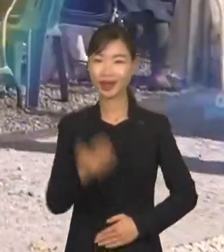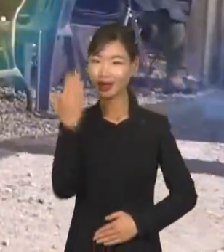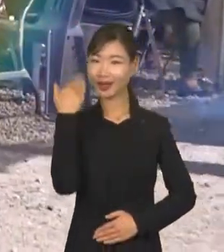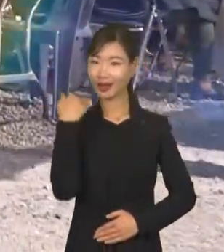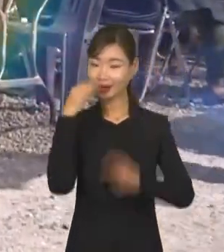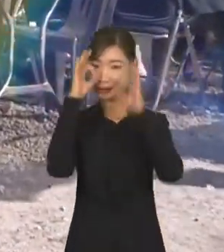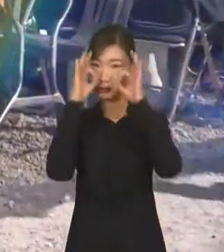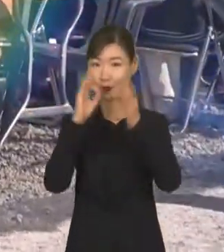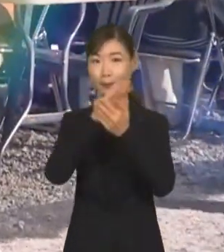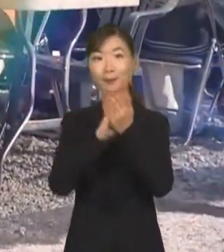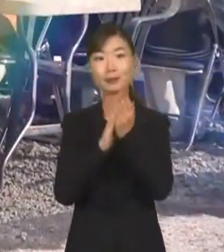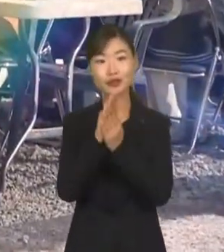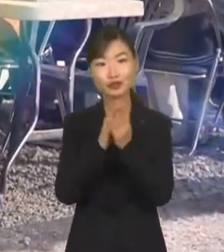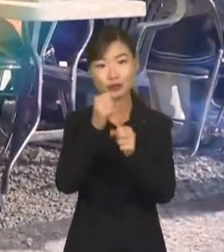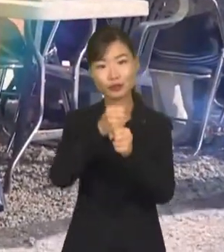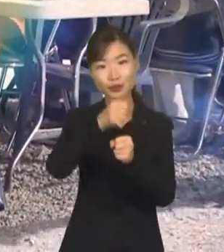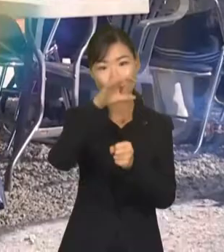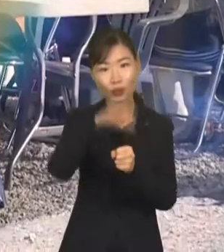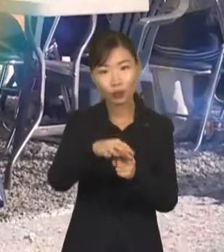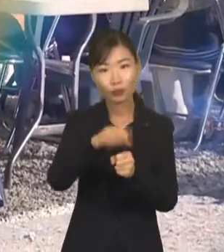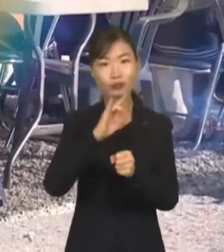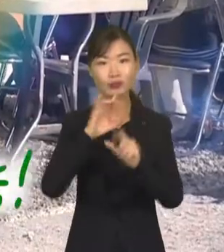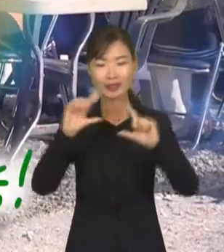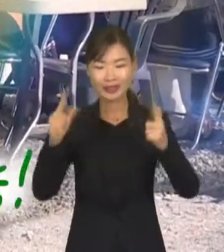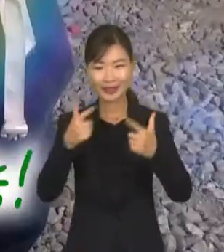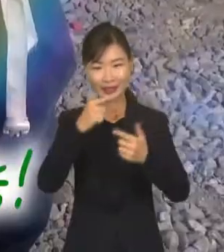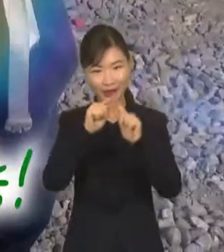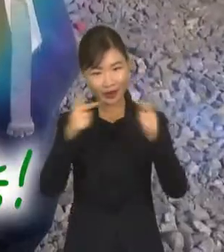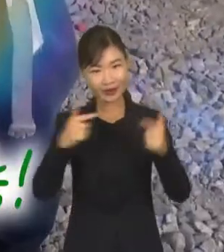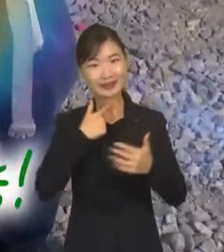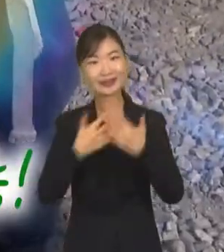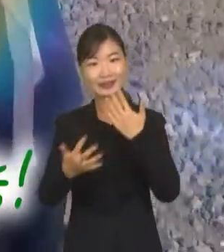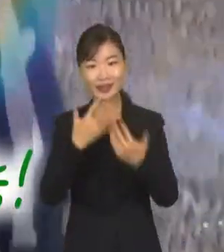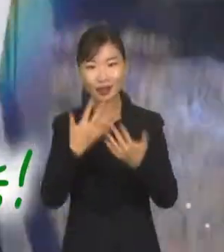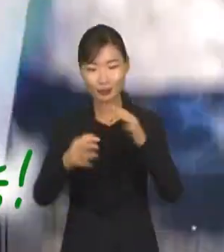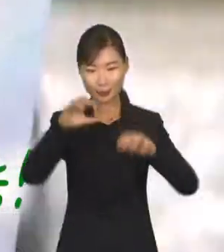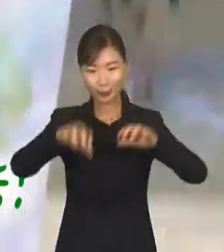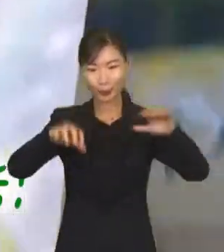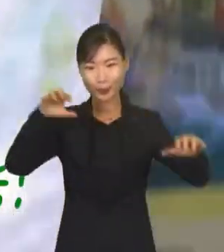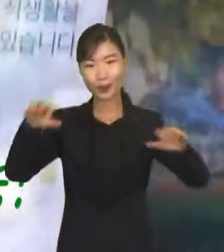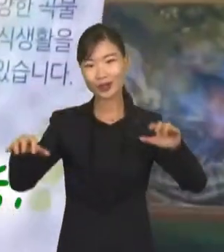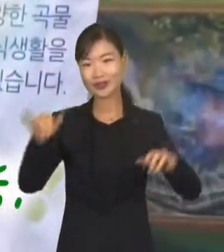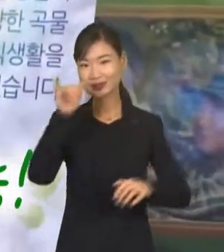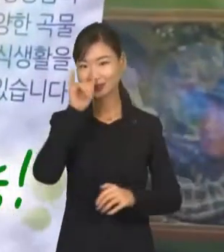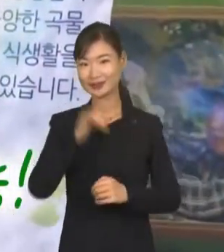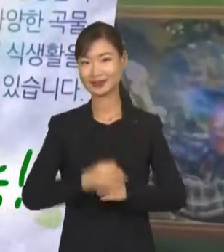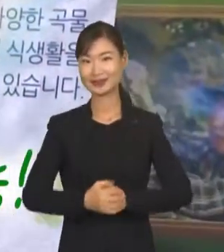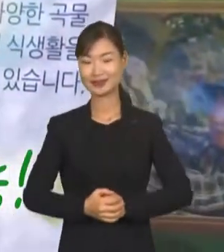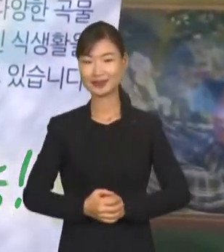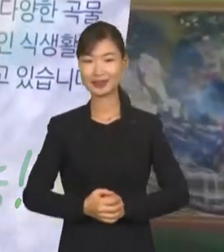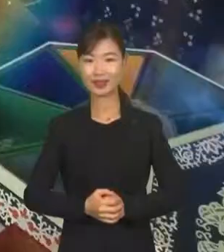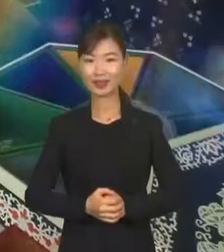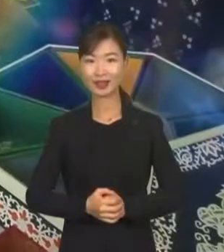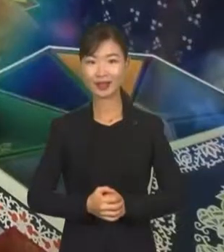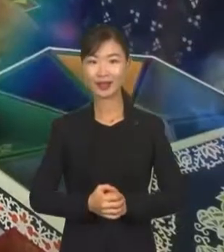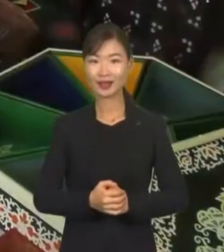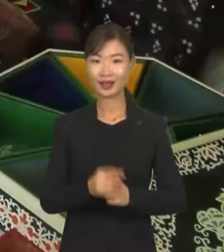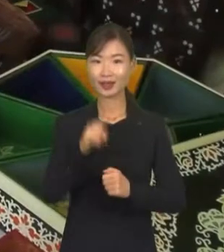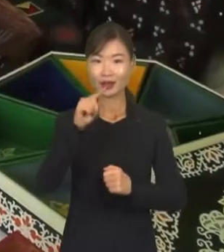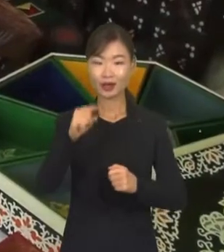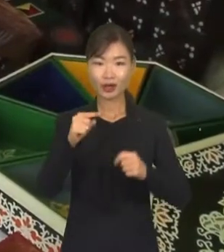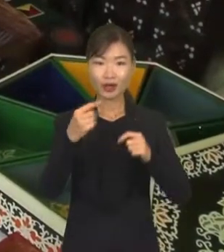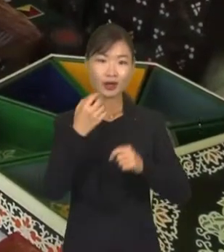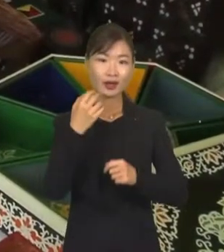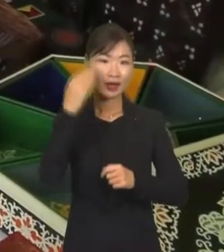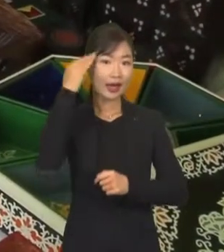앞서 살펴본 비누공방 이외에도 다양한 체험 프로그램들이 관람객들의 방문을 기다리고 있었는데요. 사기고